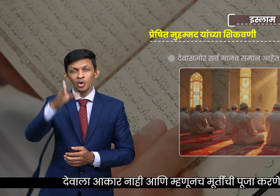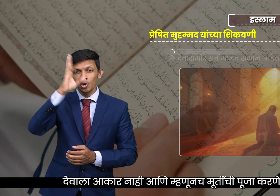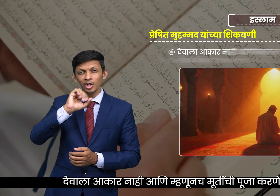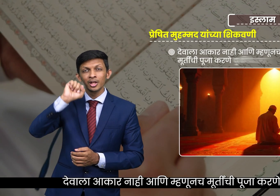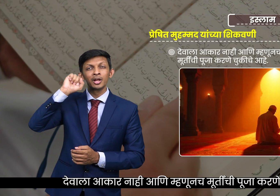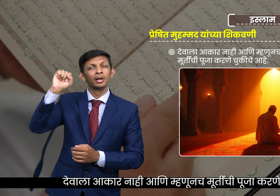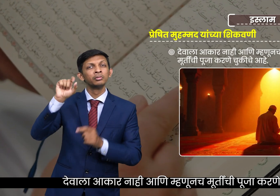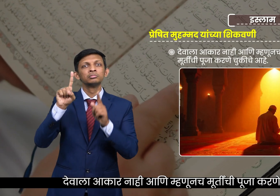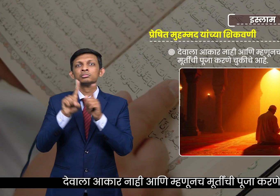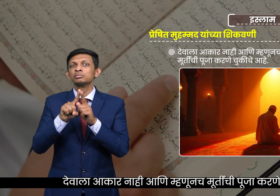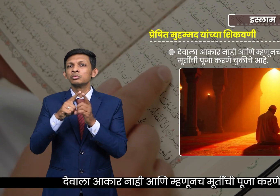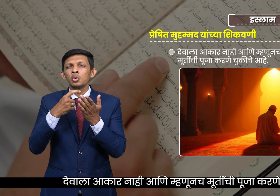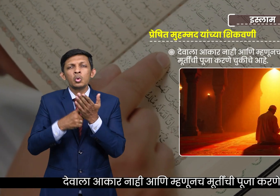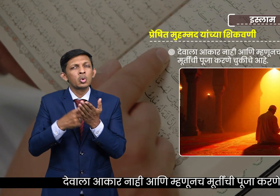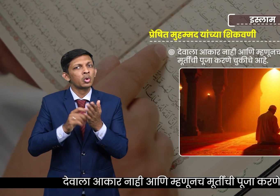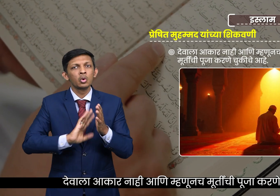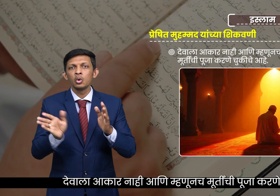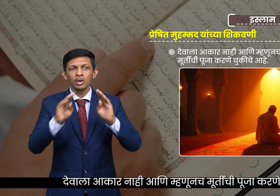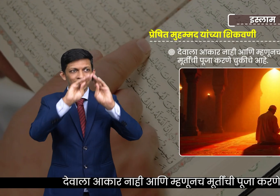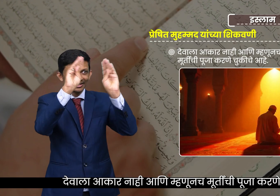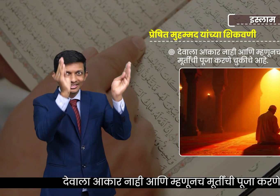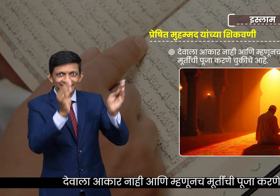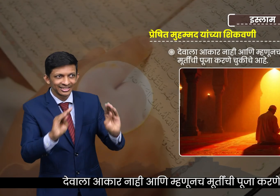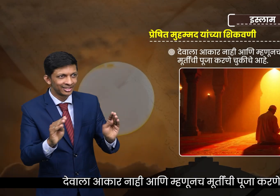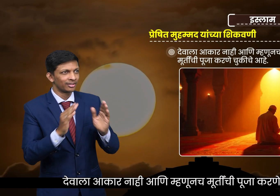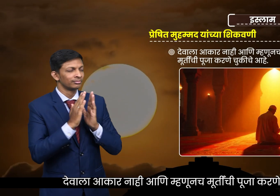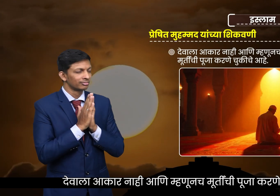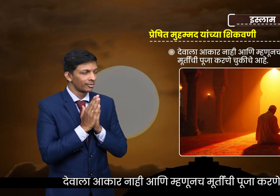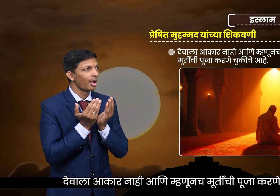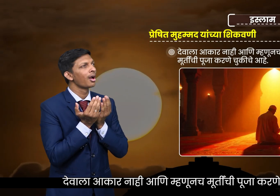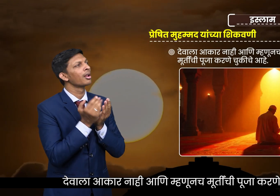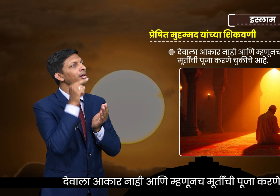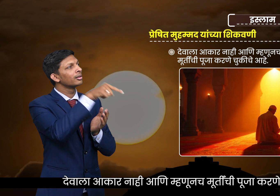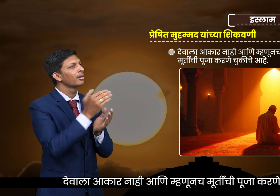देवाला आकार नाही आणि म्हणूनच मूर्तीची पूजा करणे चुकीचे आहे.